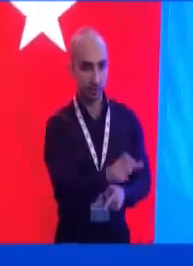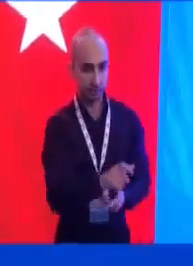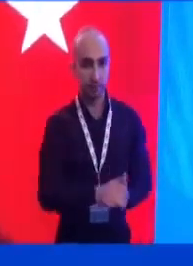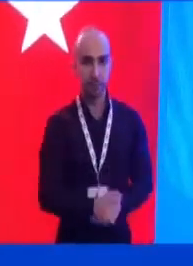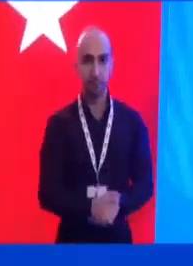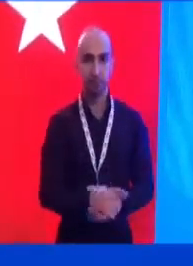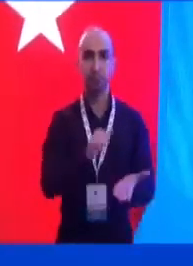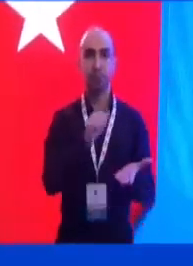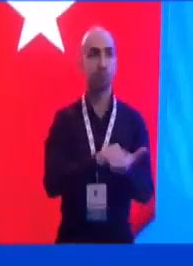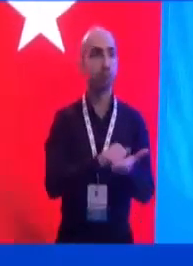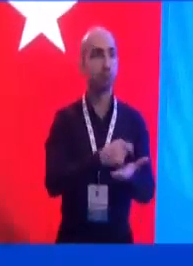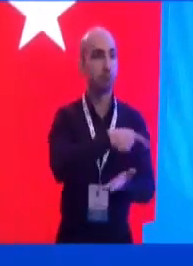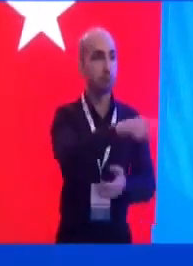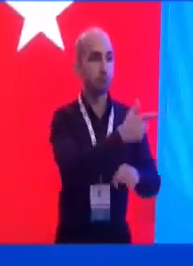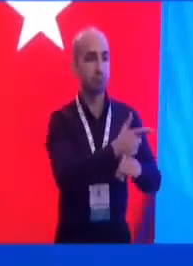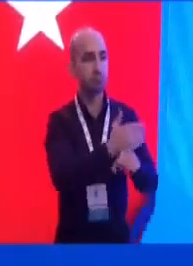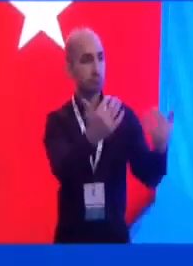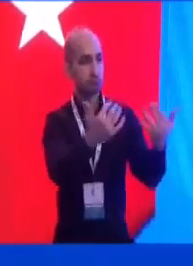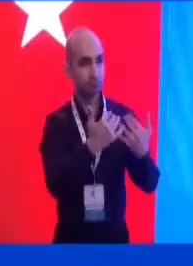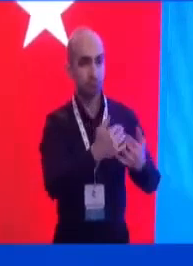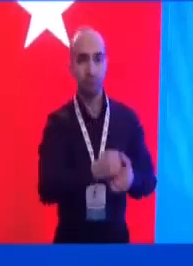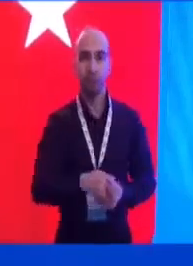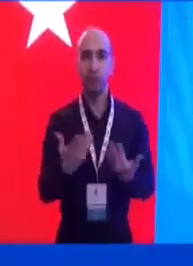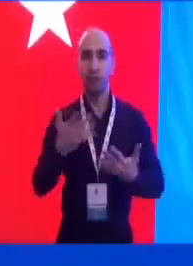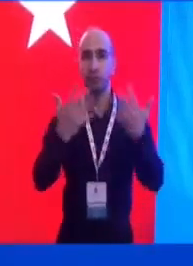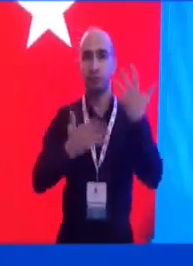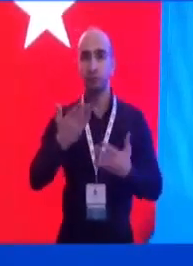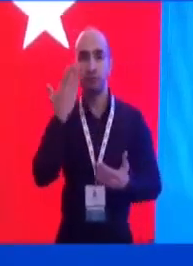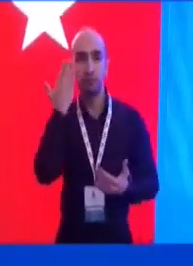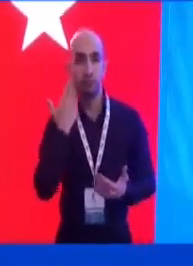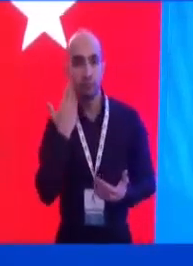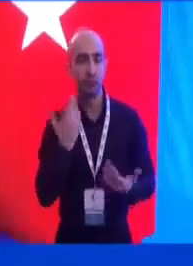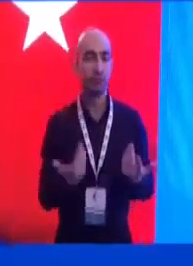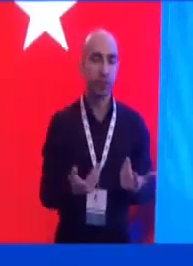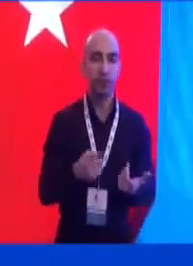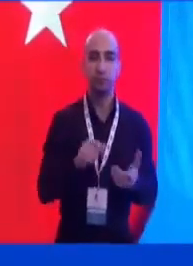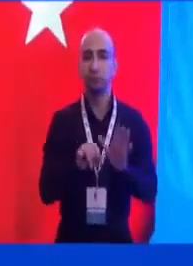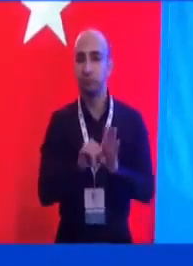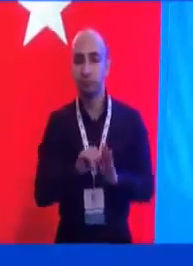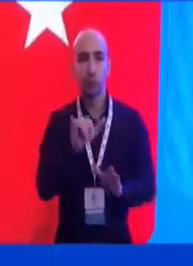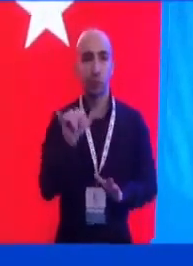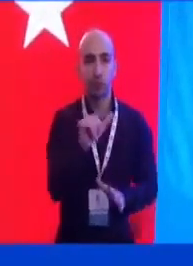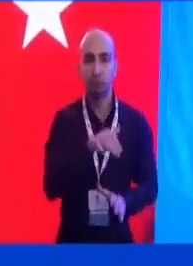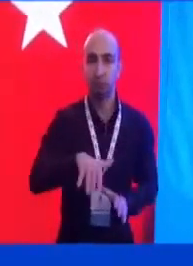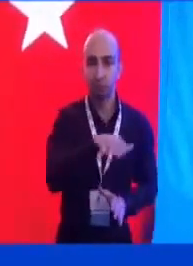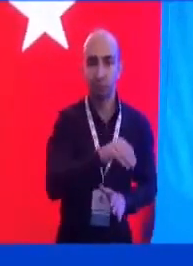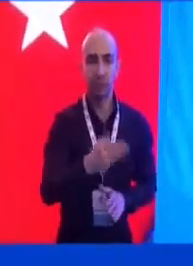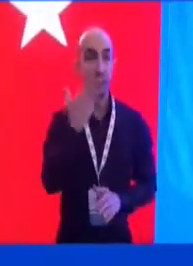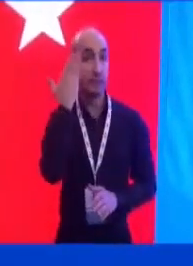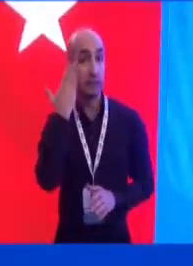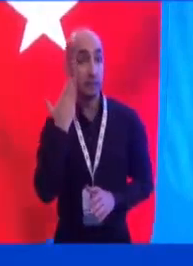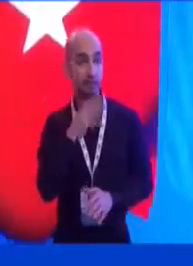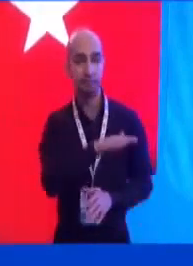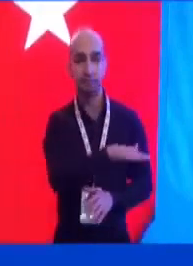basınımızın kıymetli mensupları, ekranları başından ve sosyal medya hesaplarımızdan bizleri